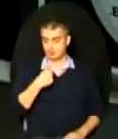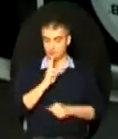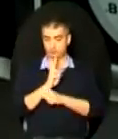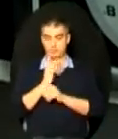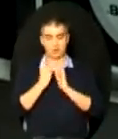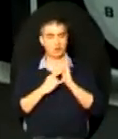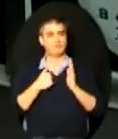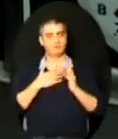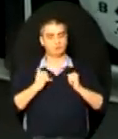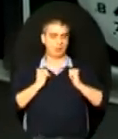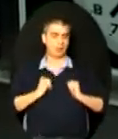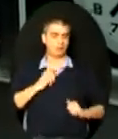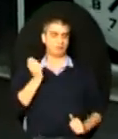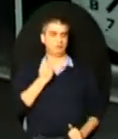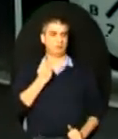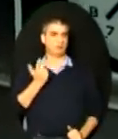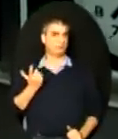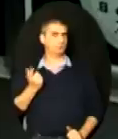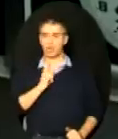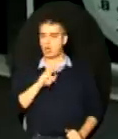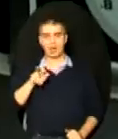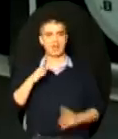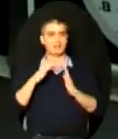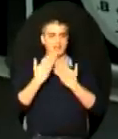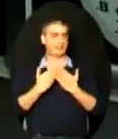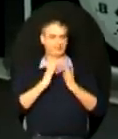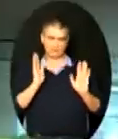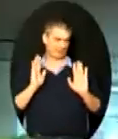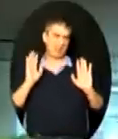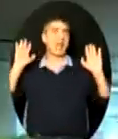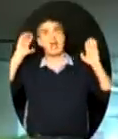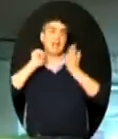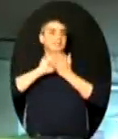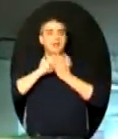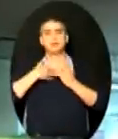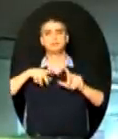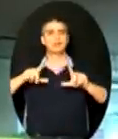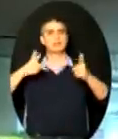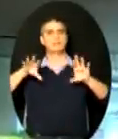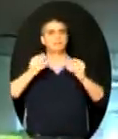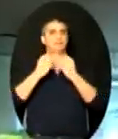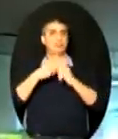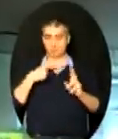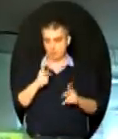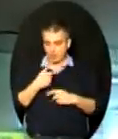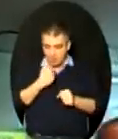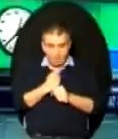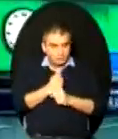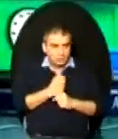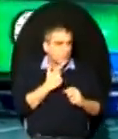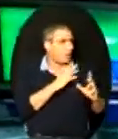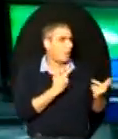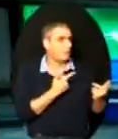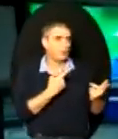שומר חוק ואני רוצה לנוח בשבת, לא ללכת לבית כנסת חס וחלילה, ללכת לים עם המשפחה, אני לא יכול לעשות את זה. למה?